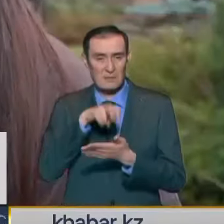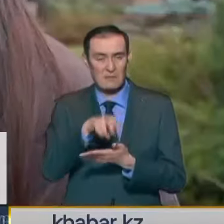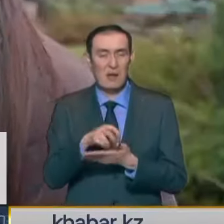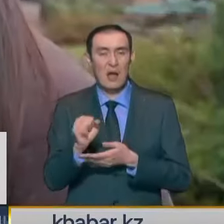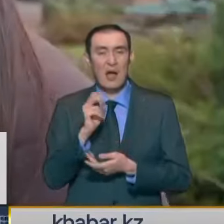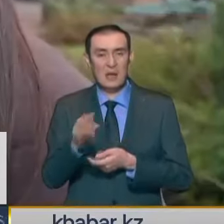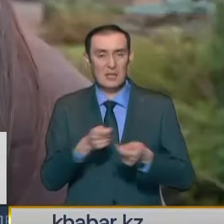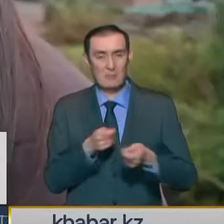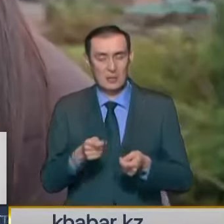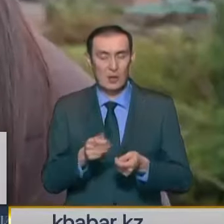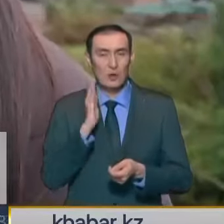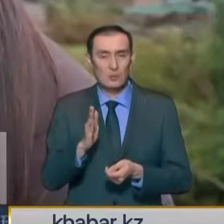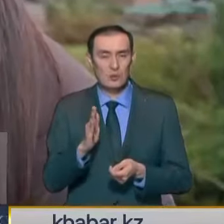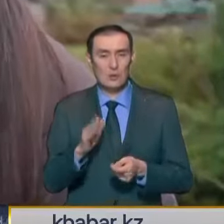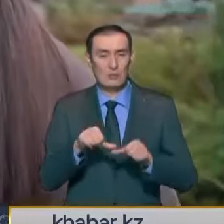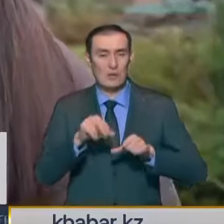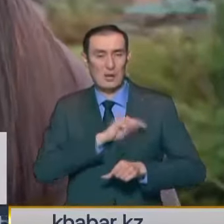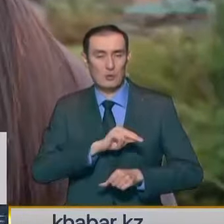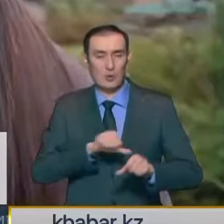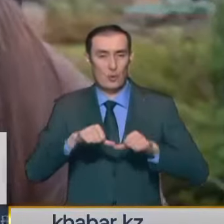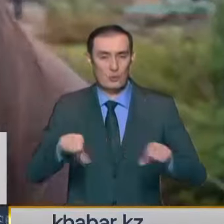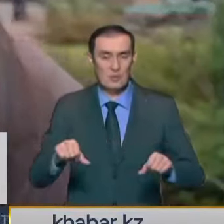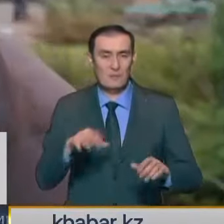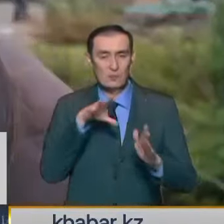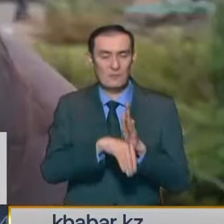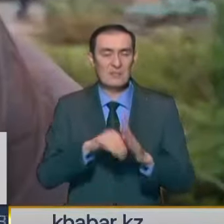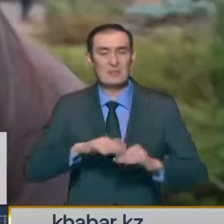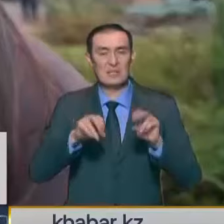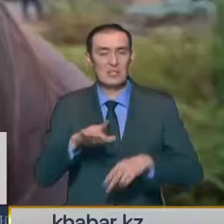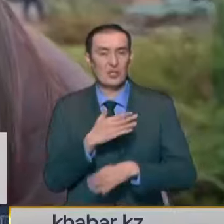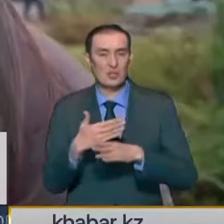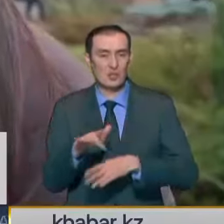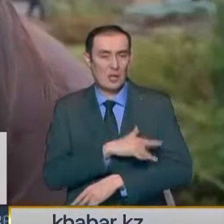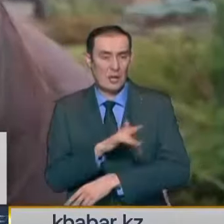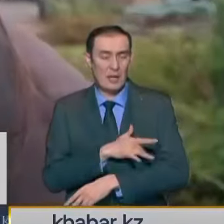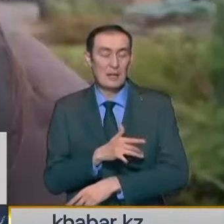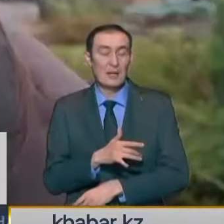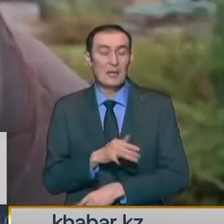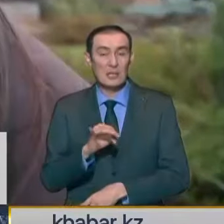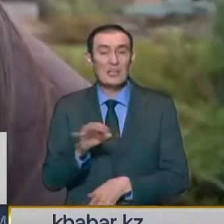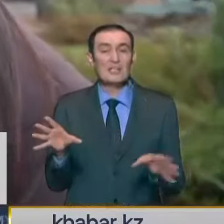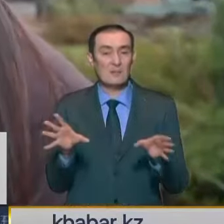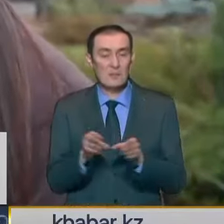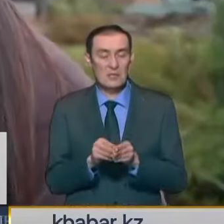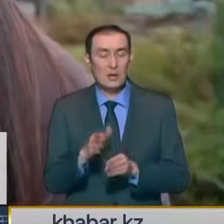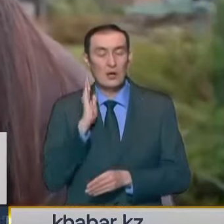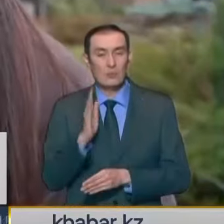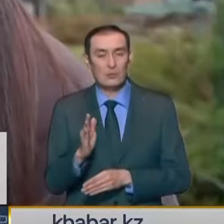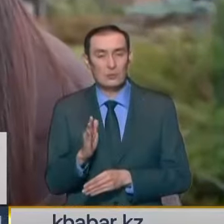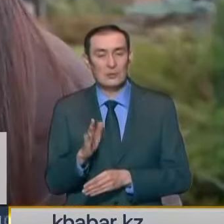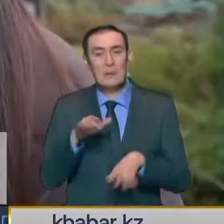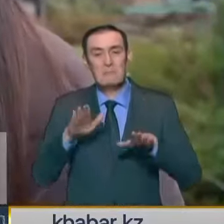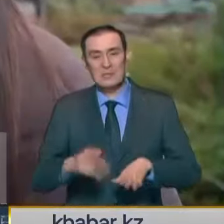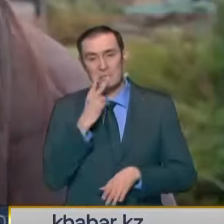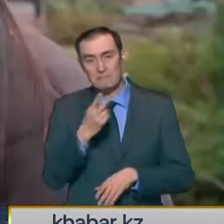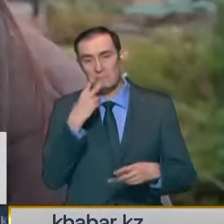Акимат будет создана комиссия в составе кото ЖКХ и также теплосетей и уже совместно выйдут на место и